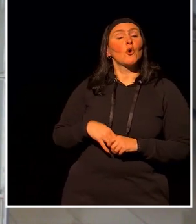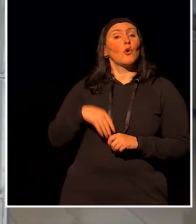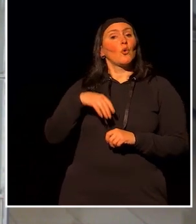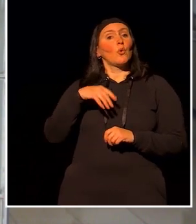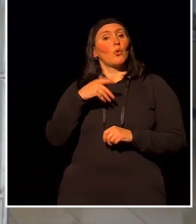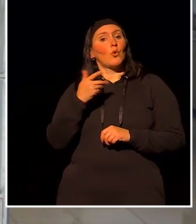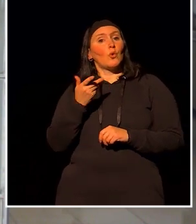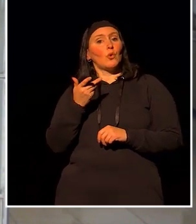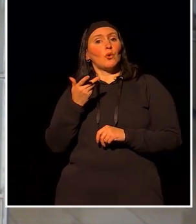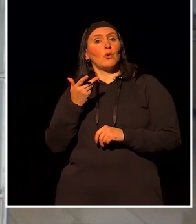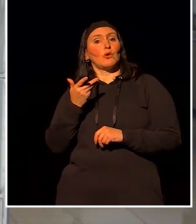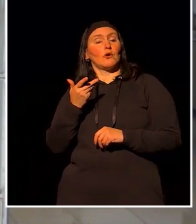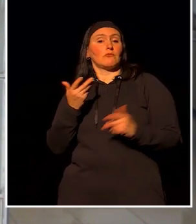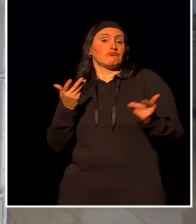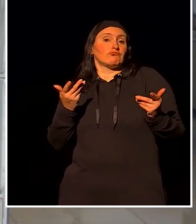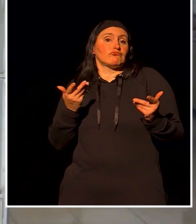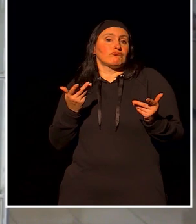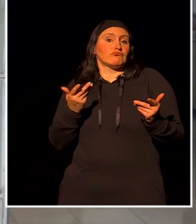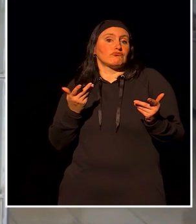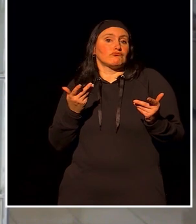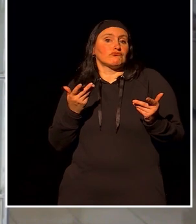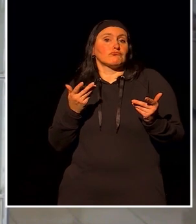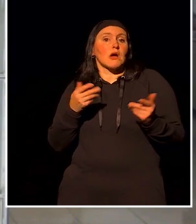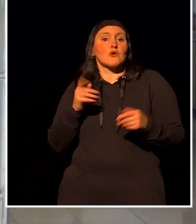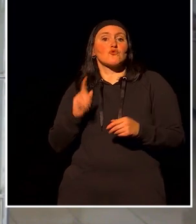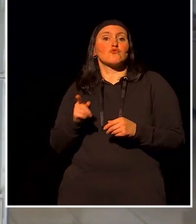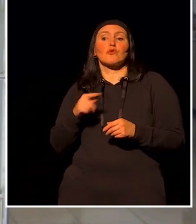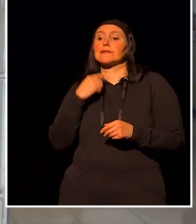auf die messianischen Siedler